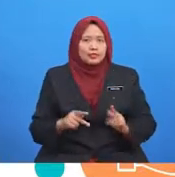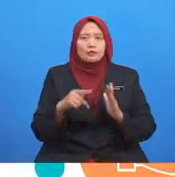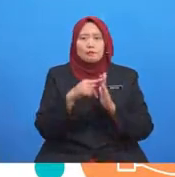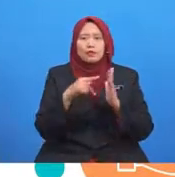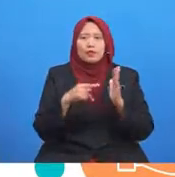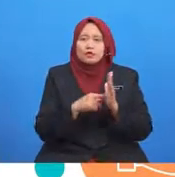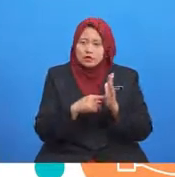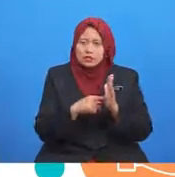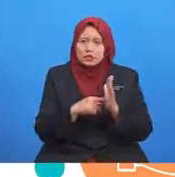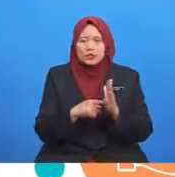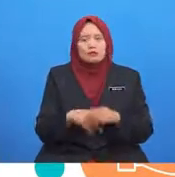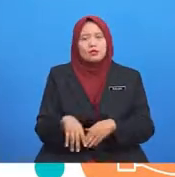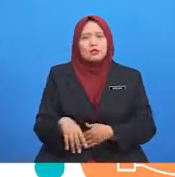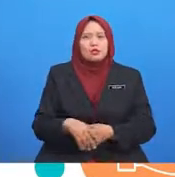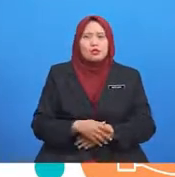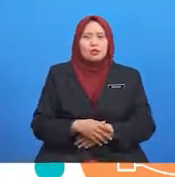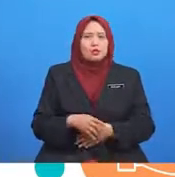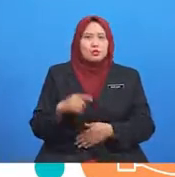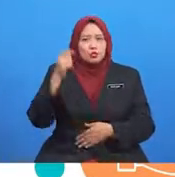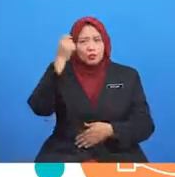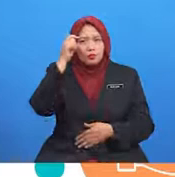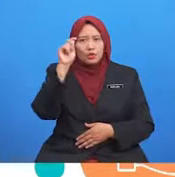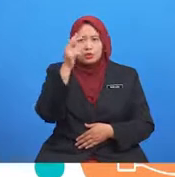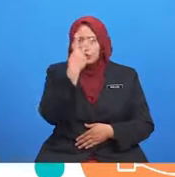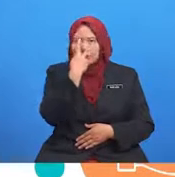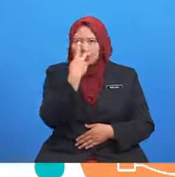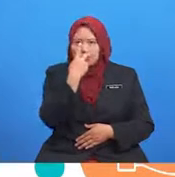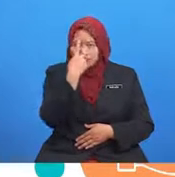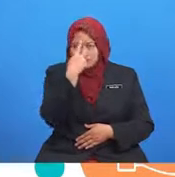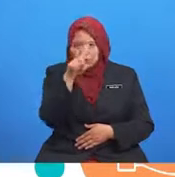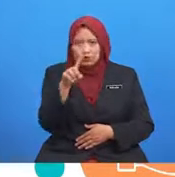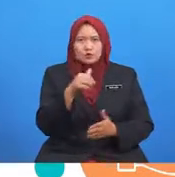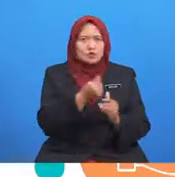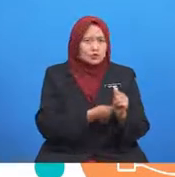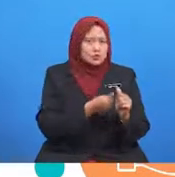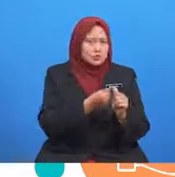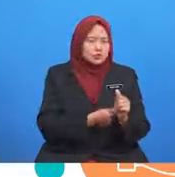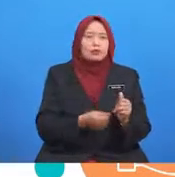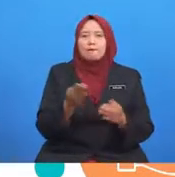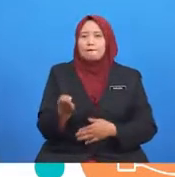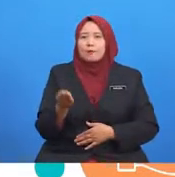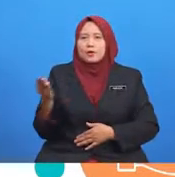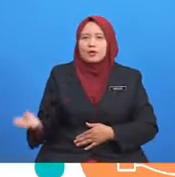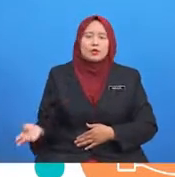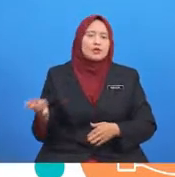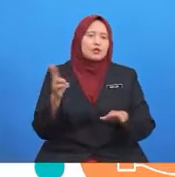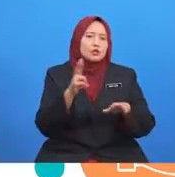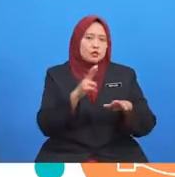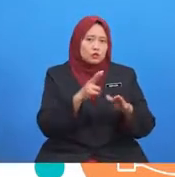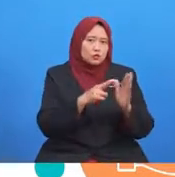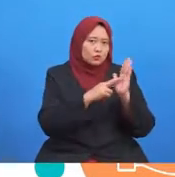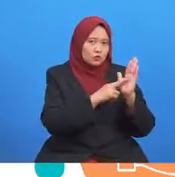prinsip, kaedah, teori untuk setiap bahan rujukan atau produk sedia ada yang